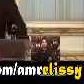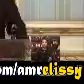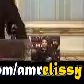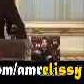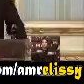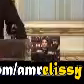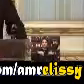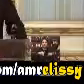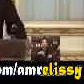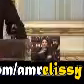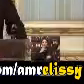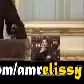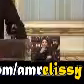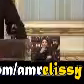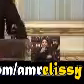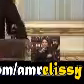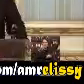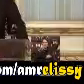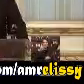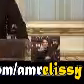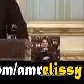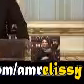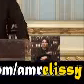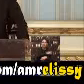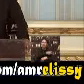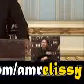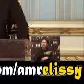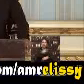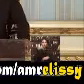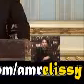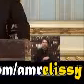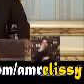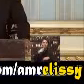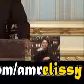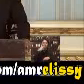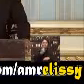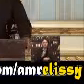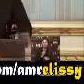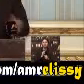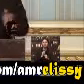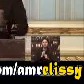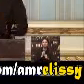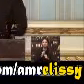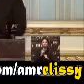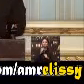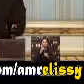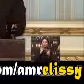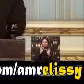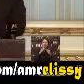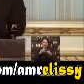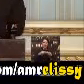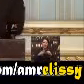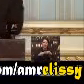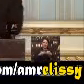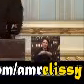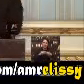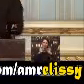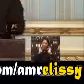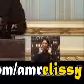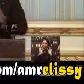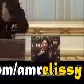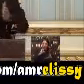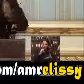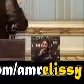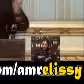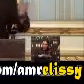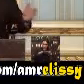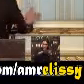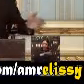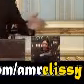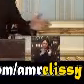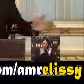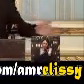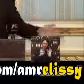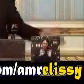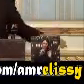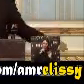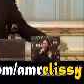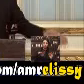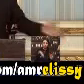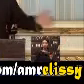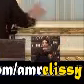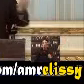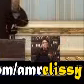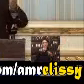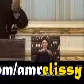سكيل على 2500 طفل. انا اتمنى واحدي امكانياتنا كجمعيه ان احنا نعمل ده، لكن اذا تضافرت وانا النهارده